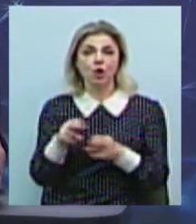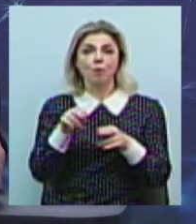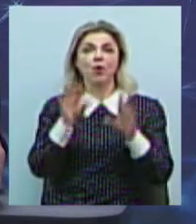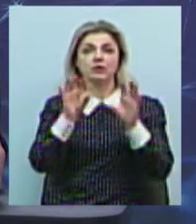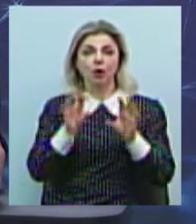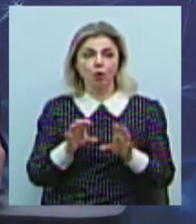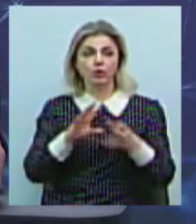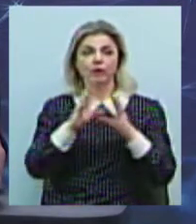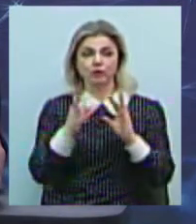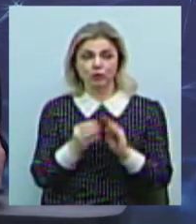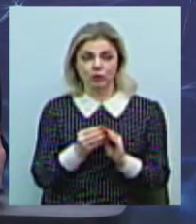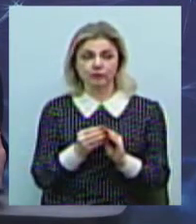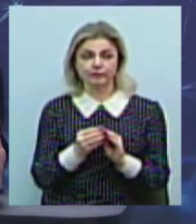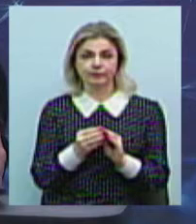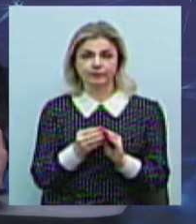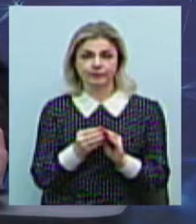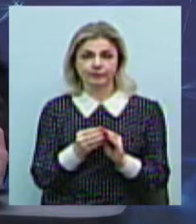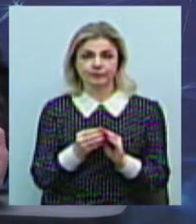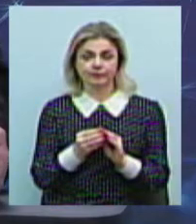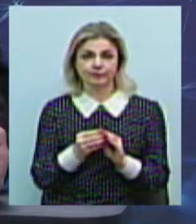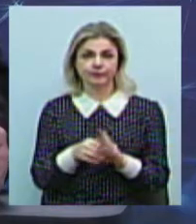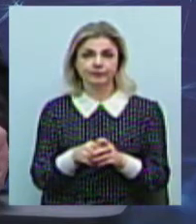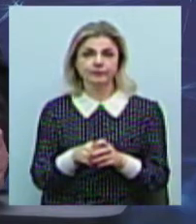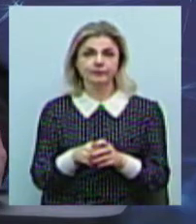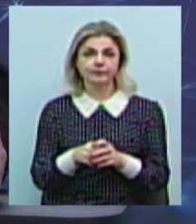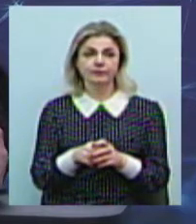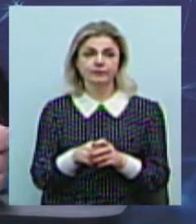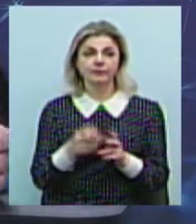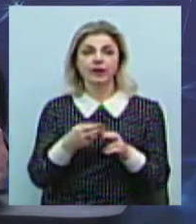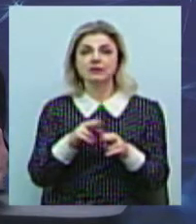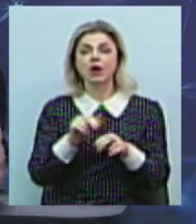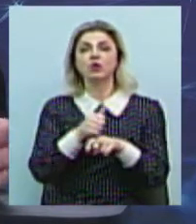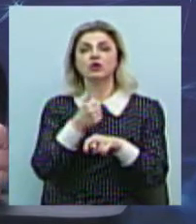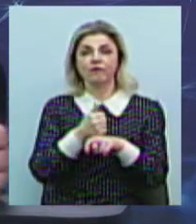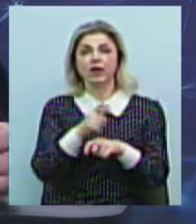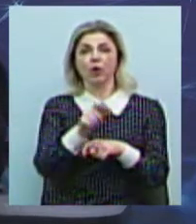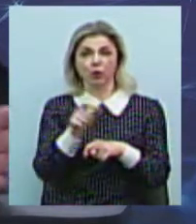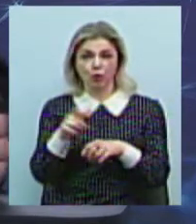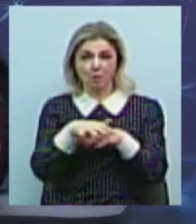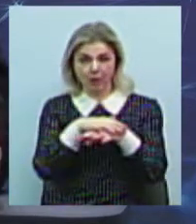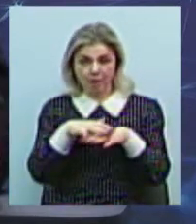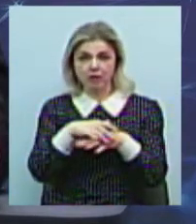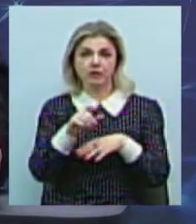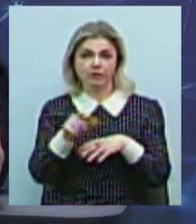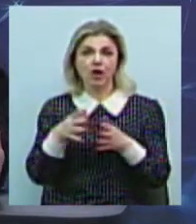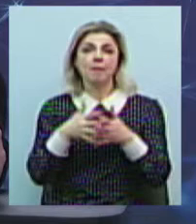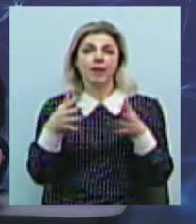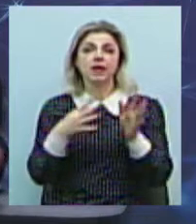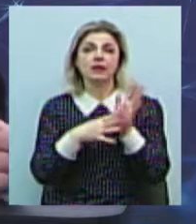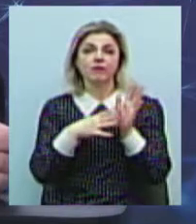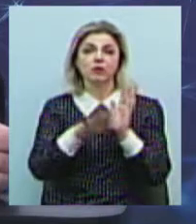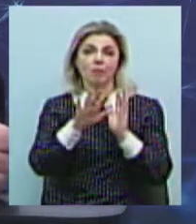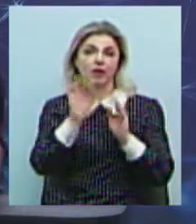закону нашому загальному про загальнообов'язкове державне пенсійне страхування. Тобто, це основна маса, десь більше